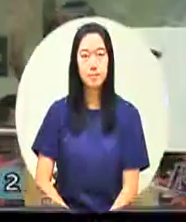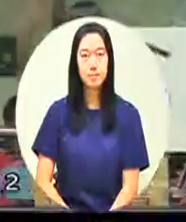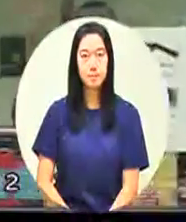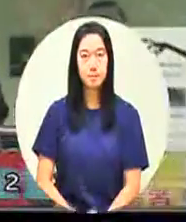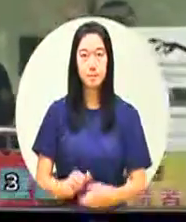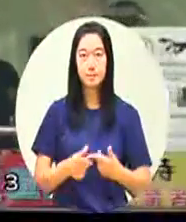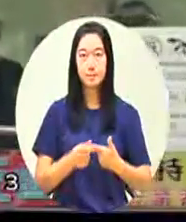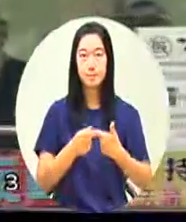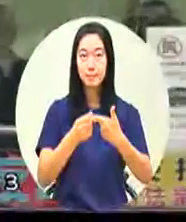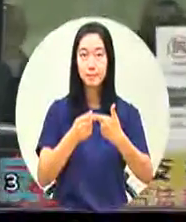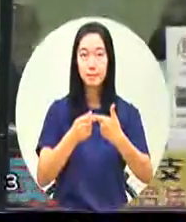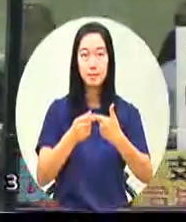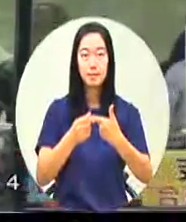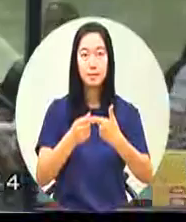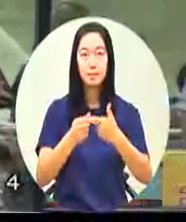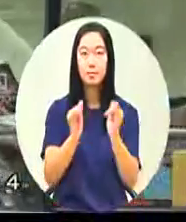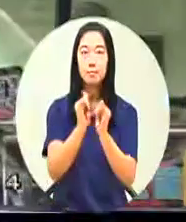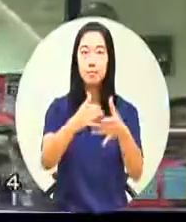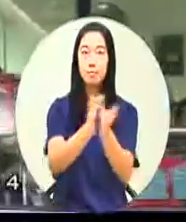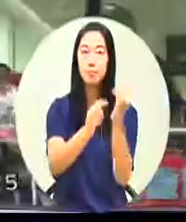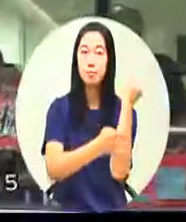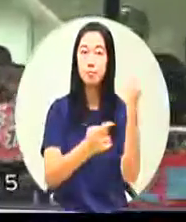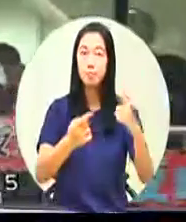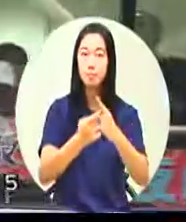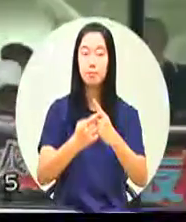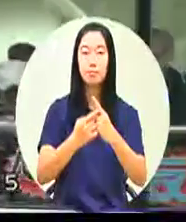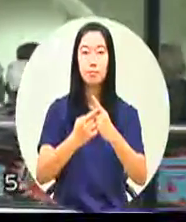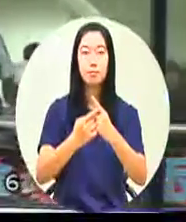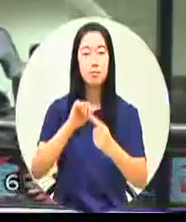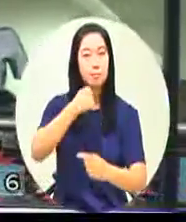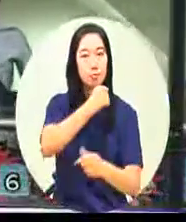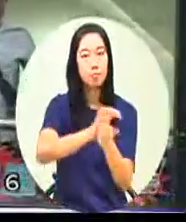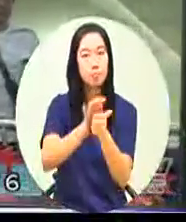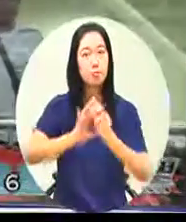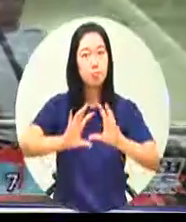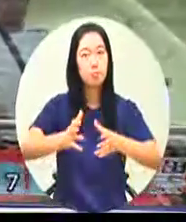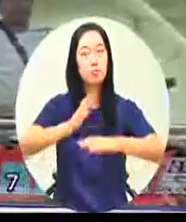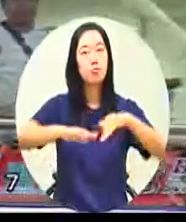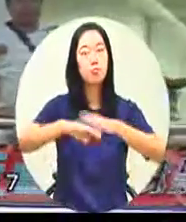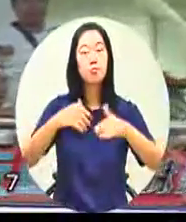第六位是社团法人台湾爱狗协会